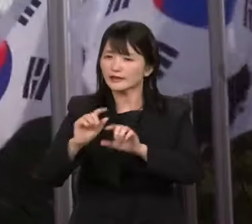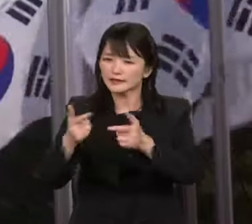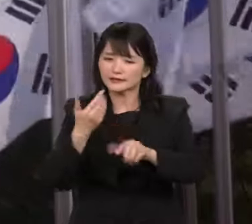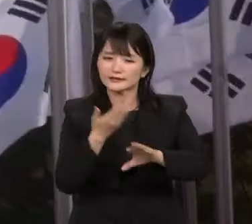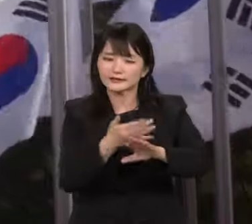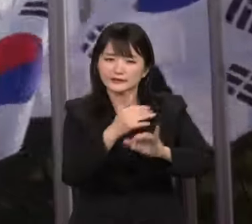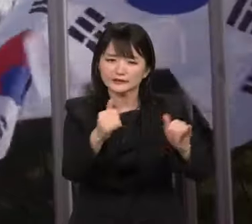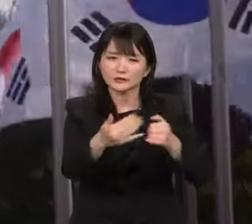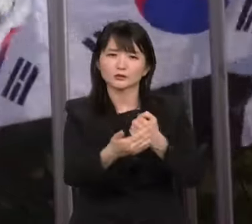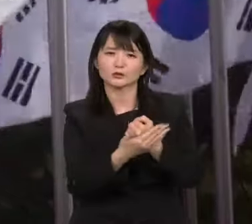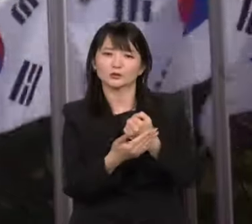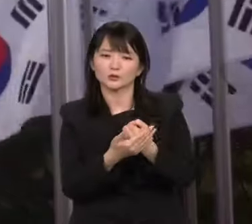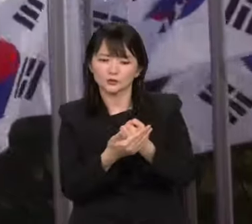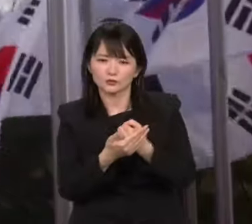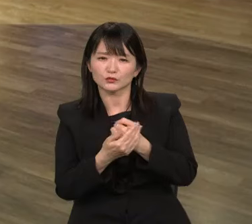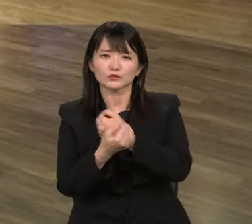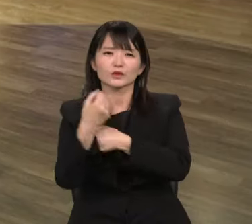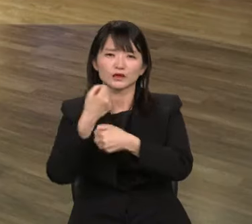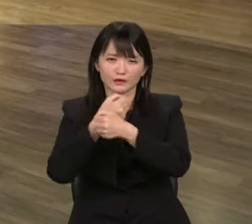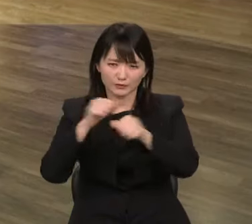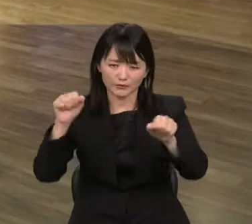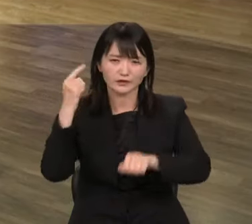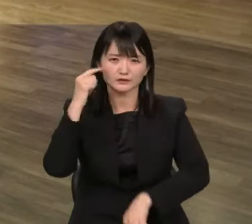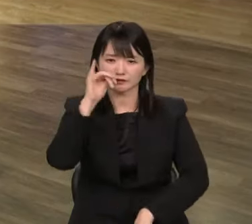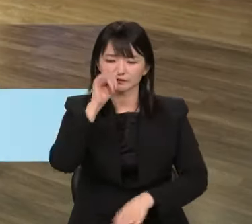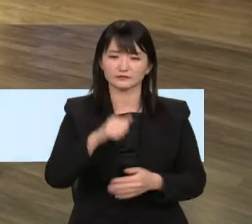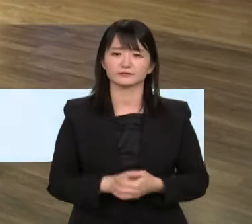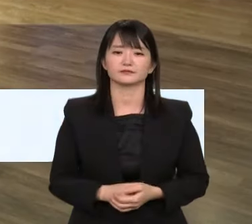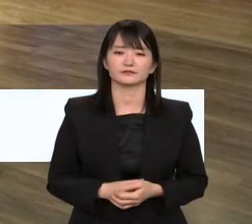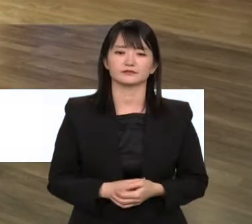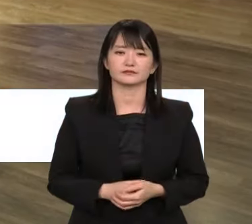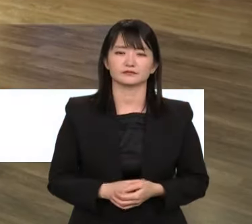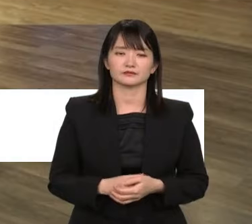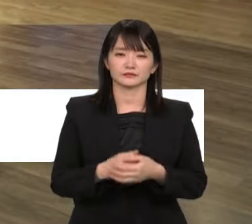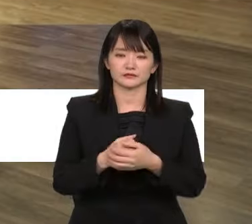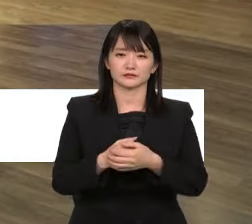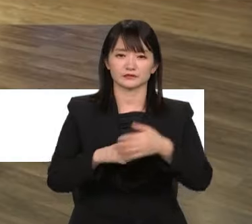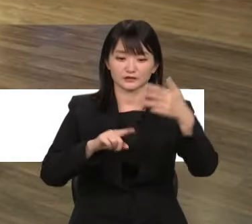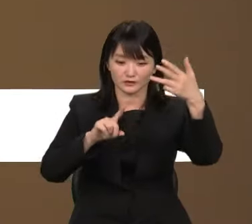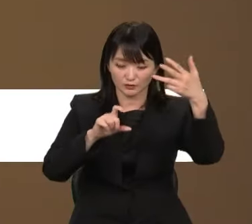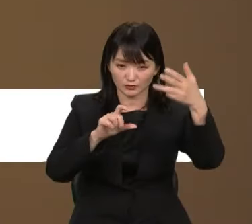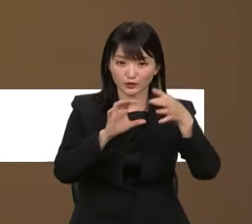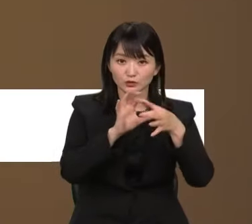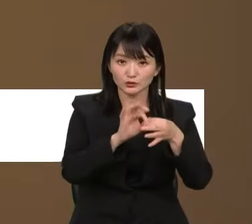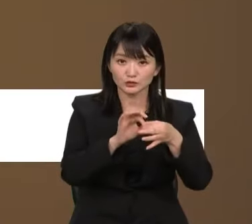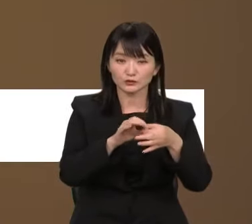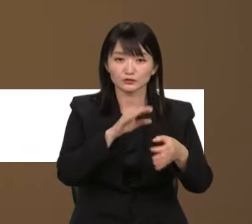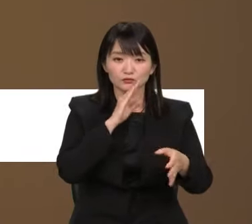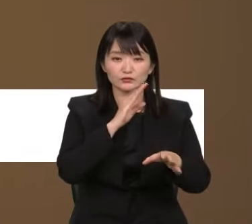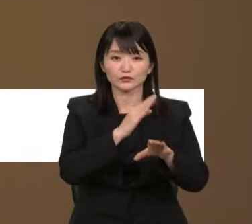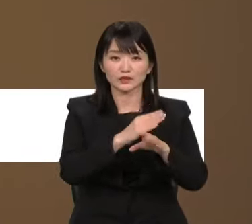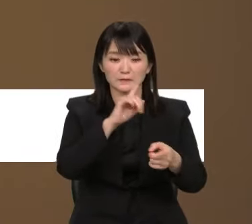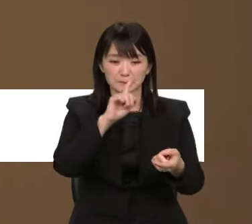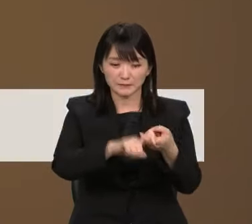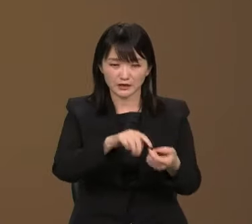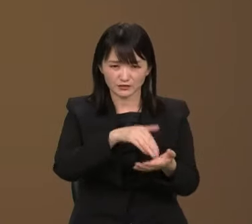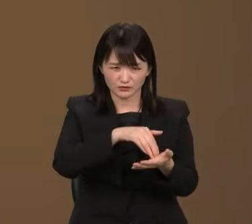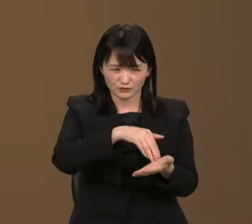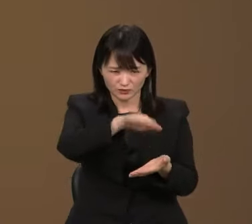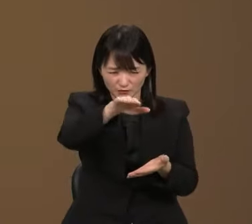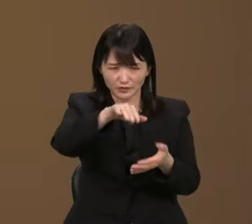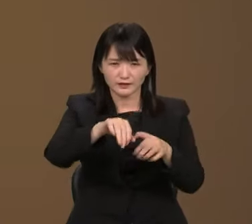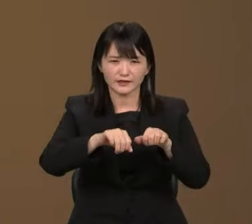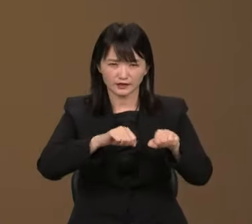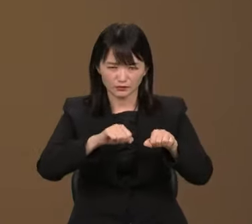걸 강조하는 걸로 들릴 수 있습니다. 김 총영사는 광복절을 통해 종북 좌파를 몰아내는 데 힘써야 한다고 주장하면서 거친